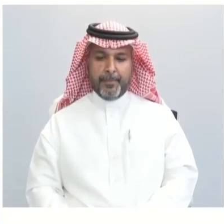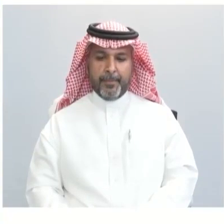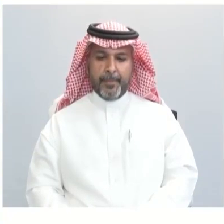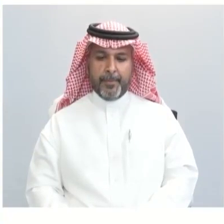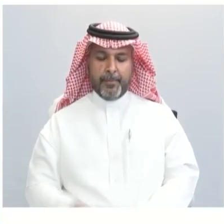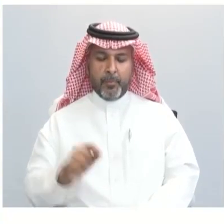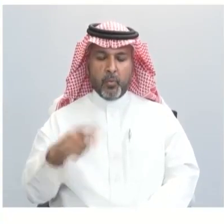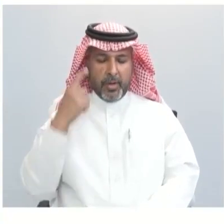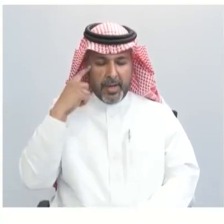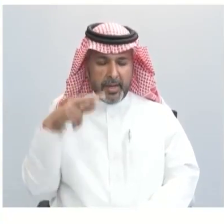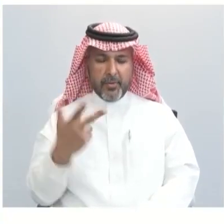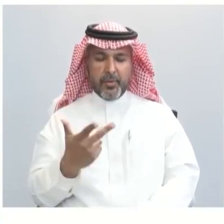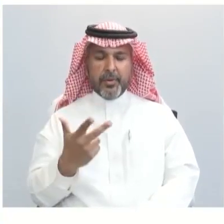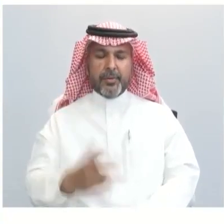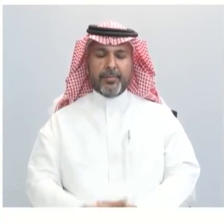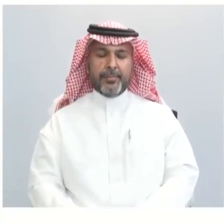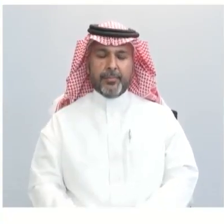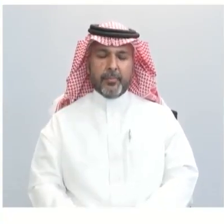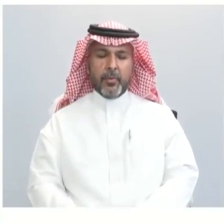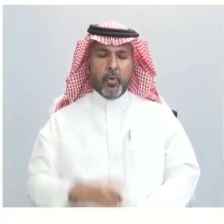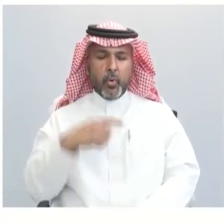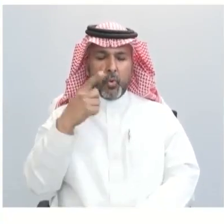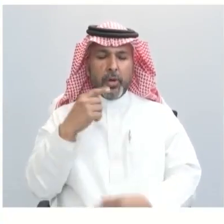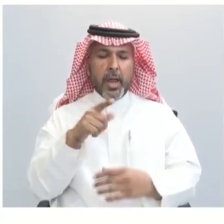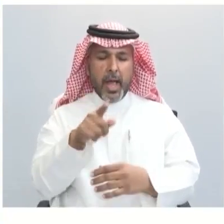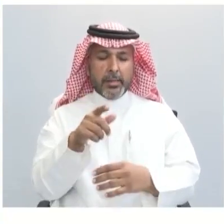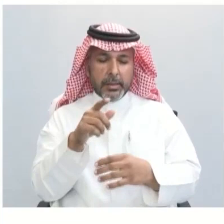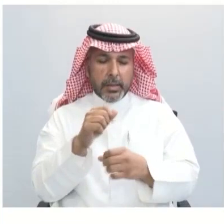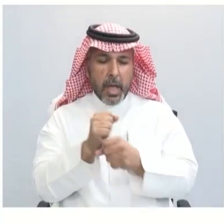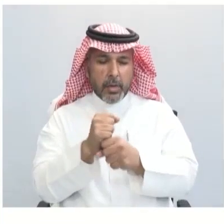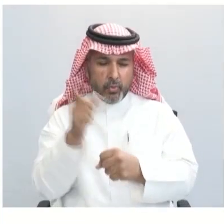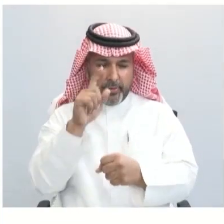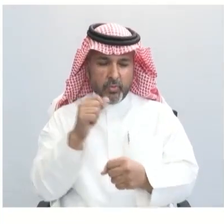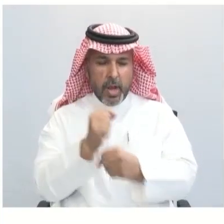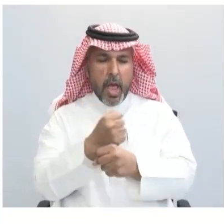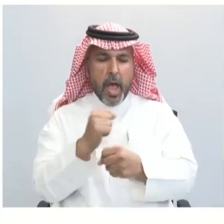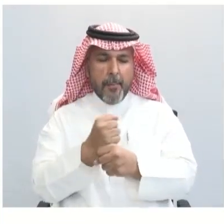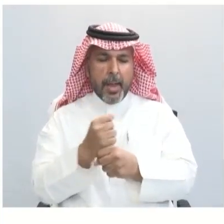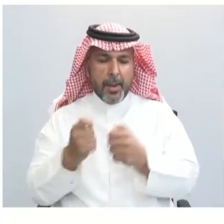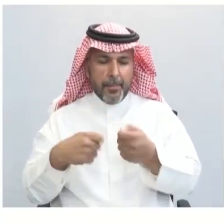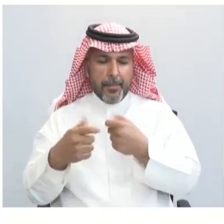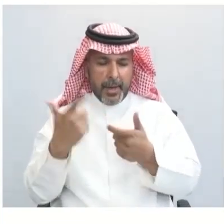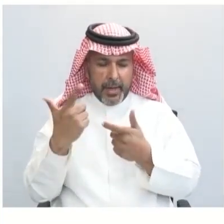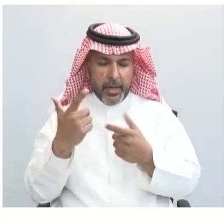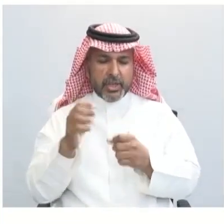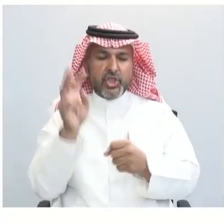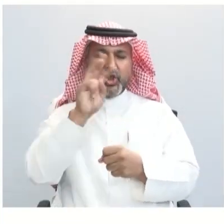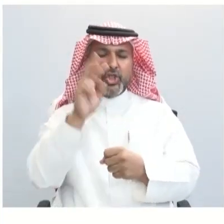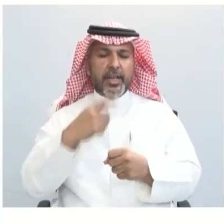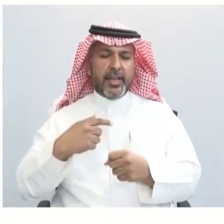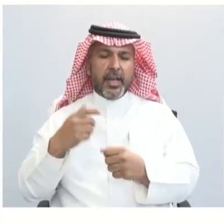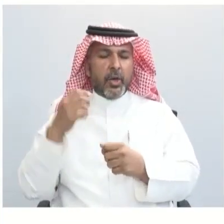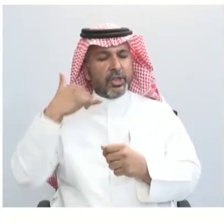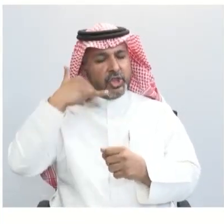تقويم ختامي: افترض أنك تعمل في شركة لتقنية المعلومات والاتصالات وتريد إنشاء حساب على منصة